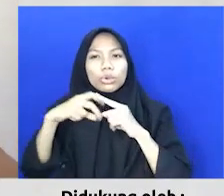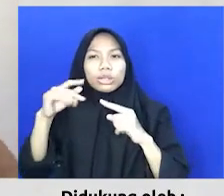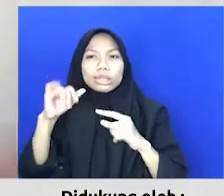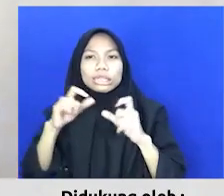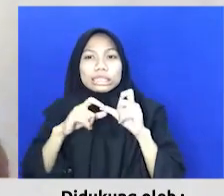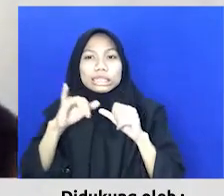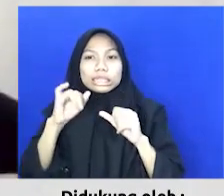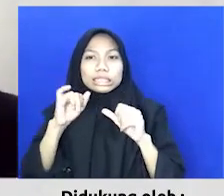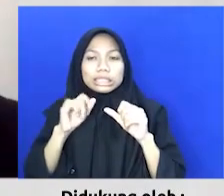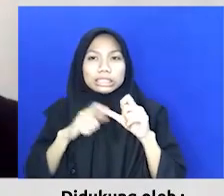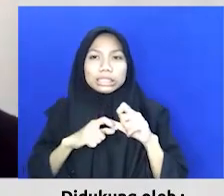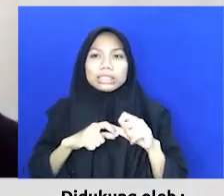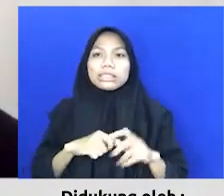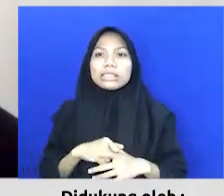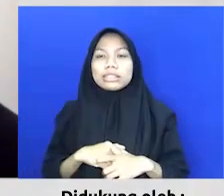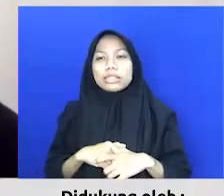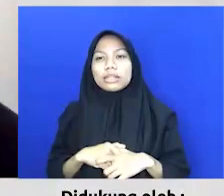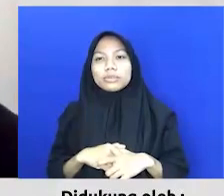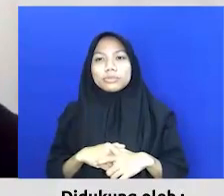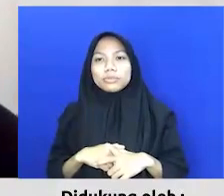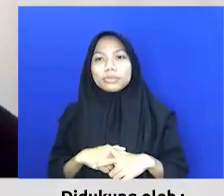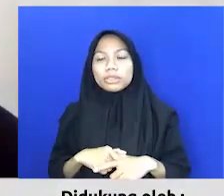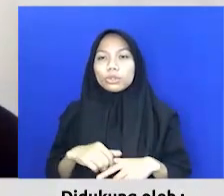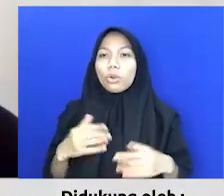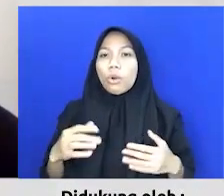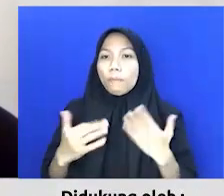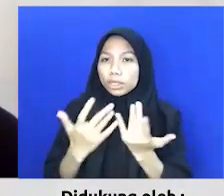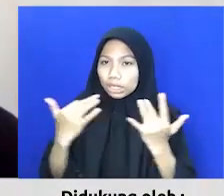Jadi ada cerita Tiga Darah,